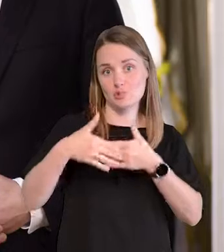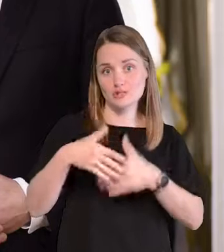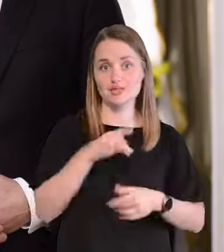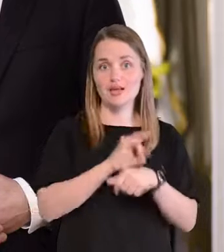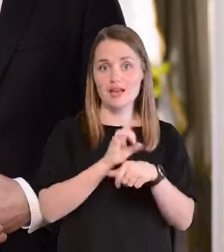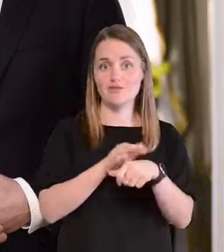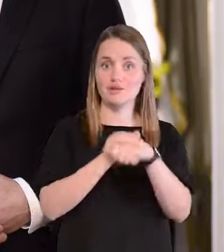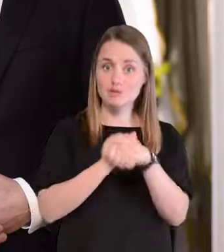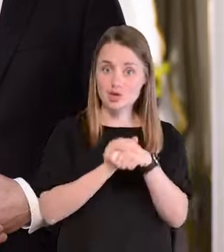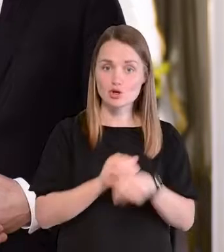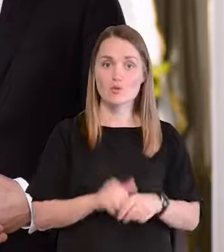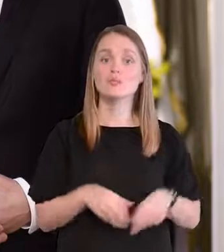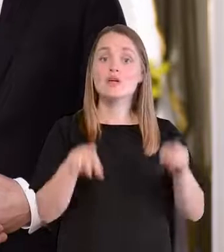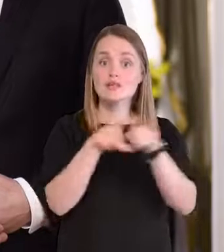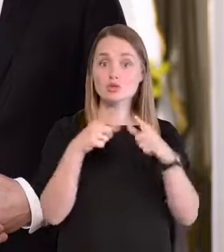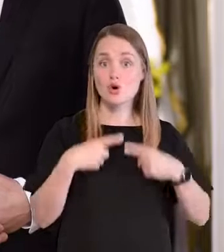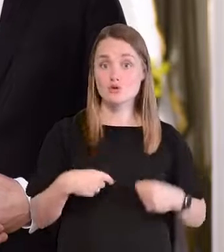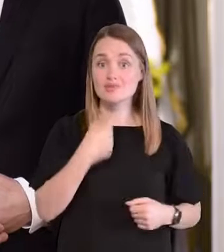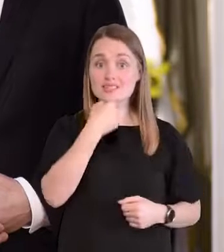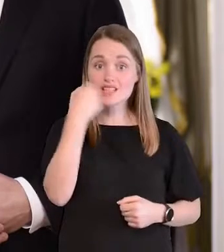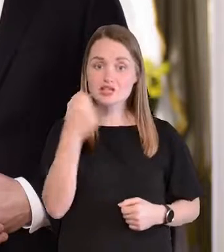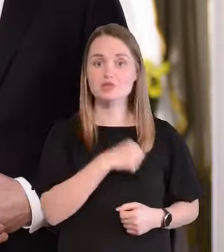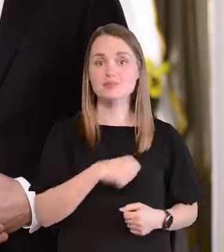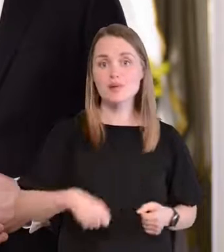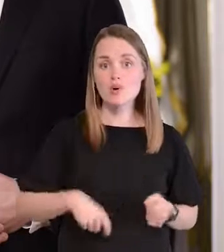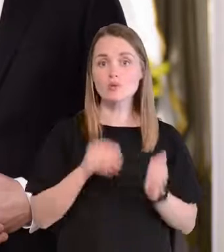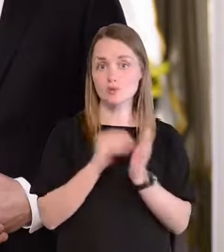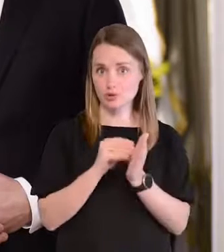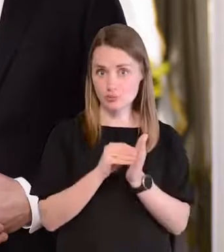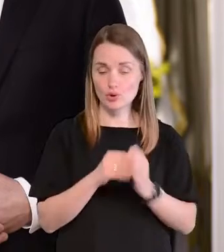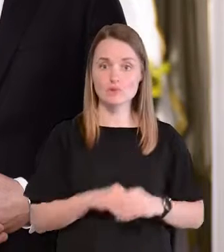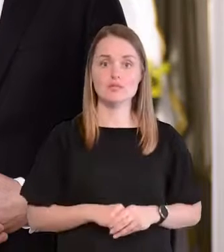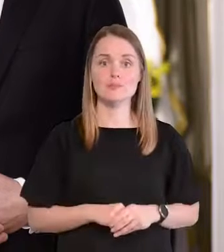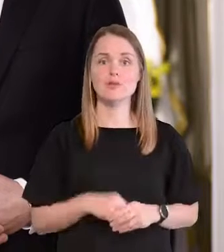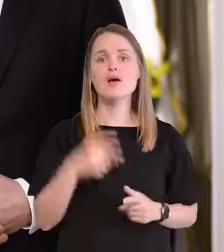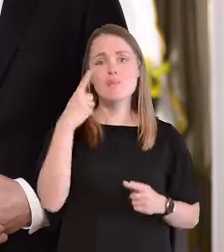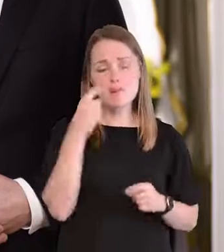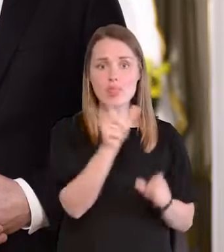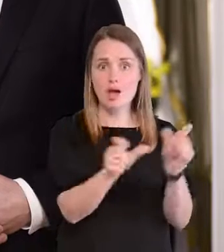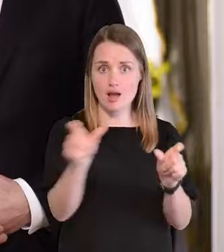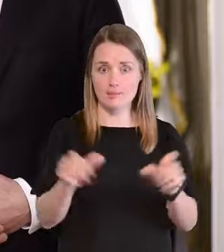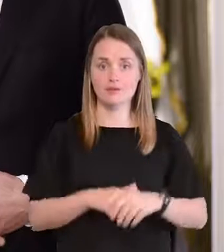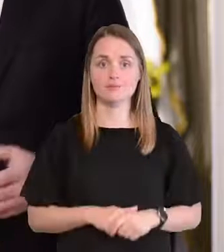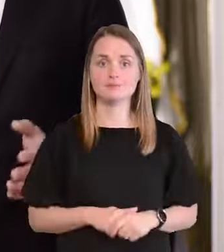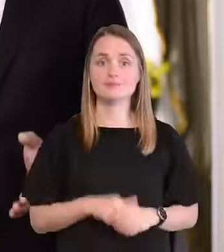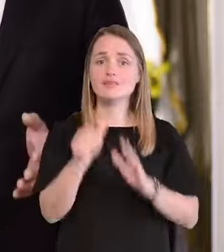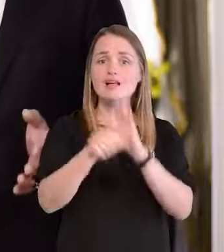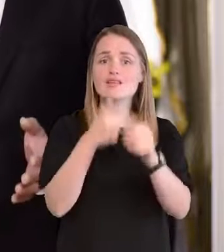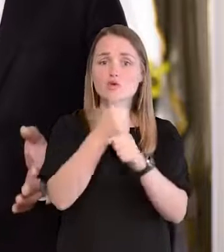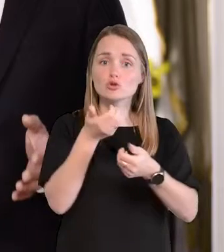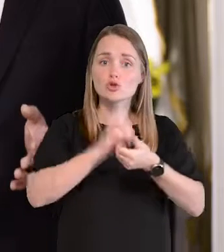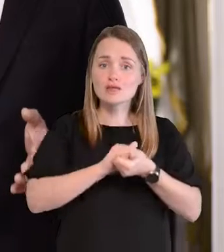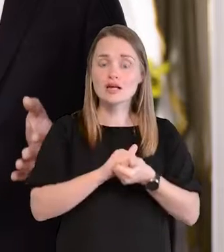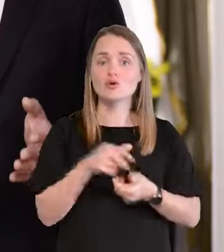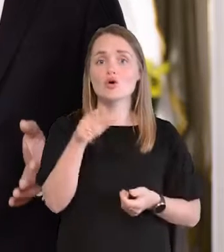bliskim, krewnym i przyjaciołom, ale też osobom starszym, samotnym i potrzebującym. Pamiętajmy o nich, bo jedność